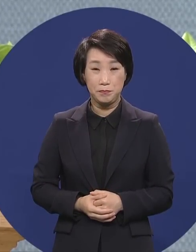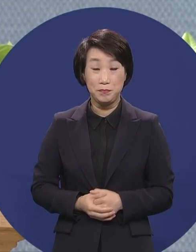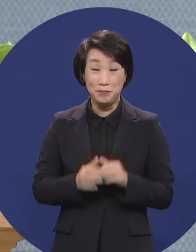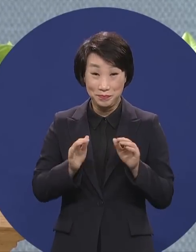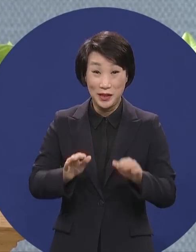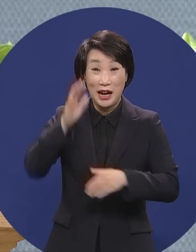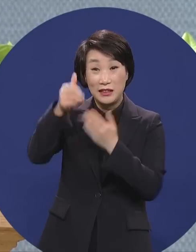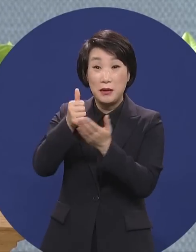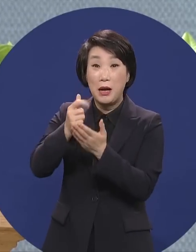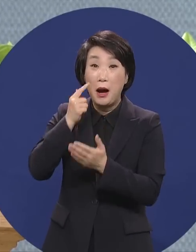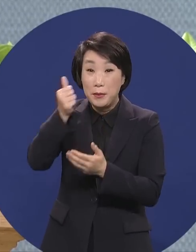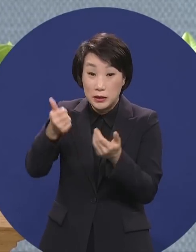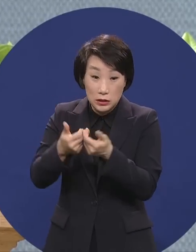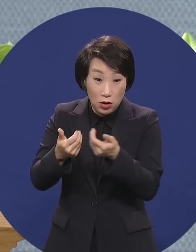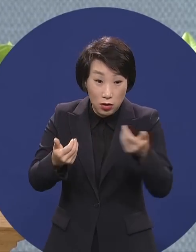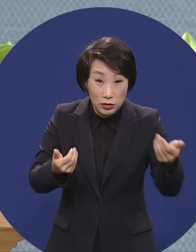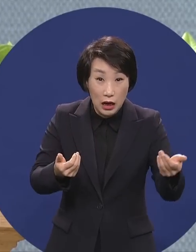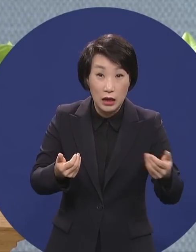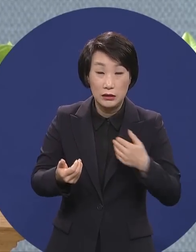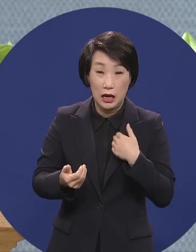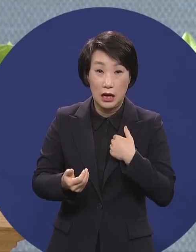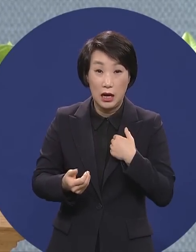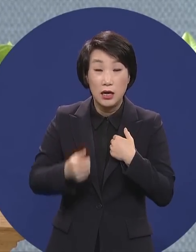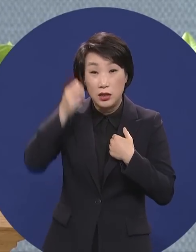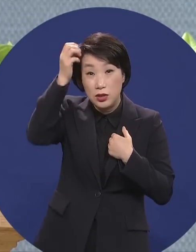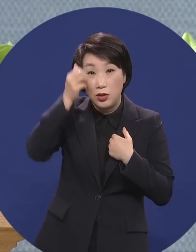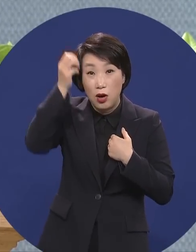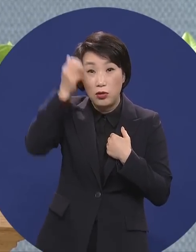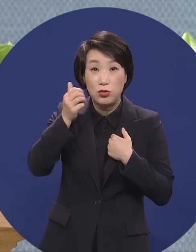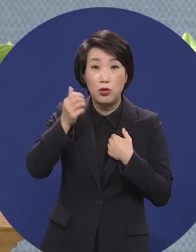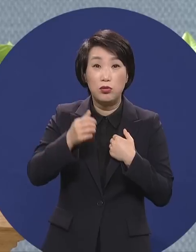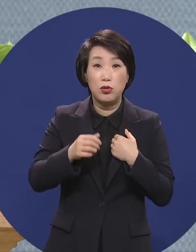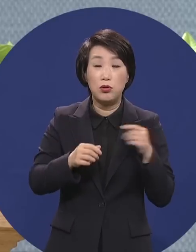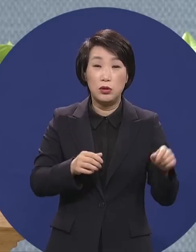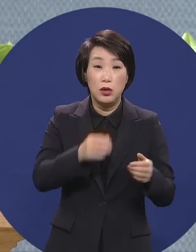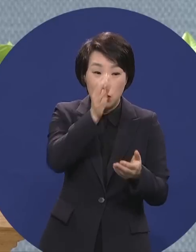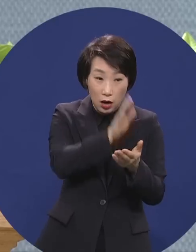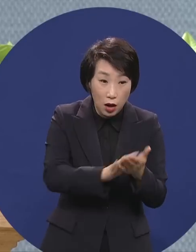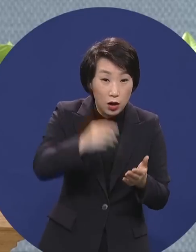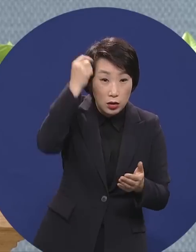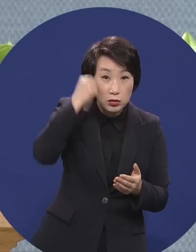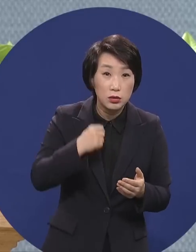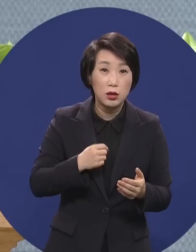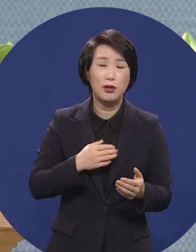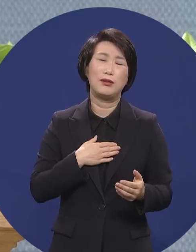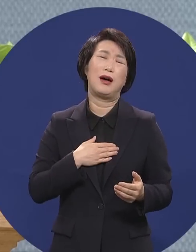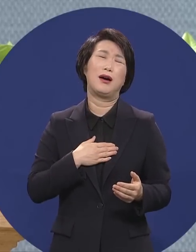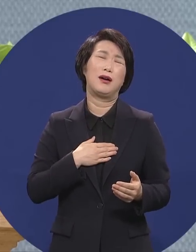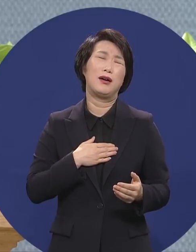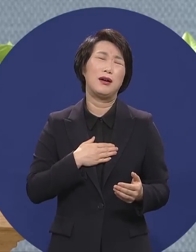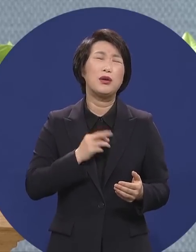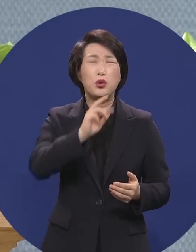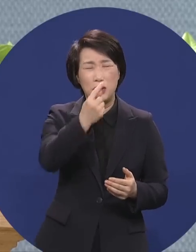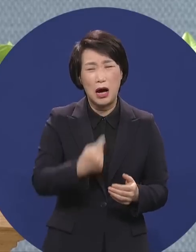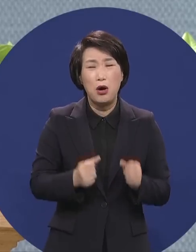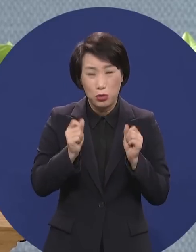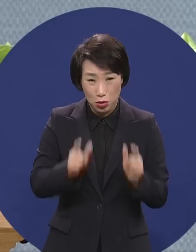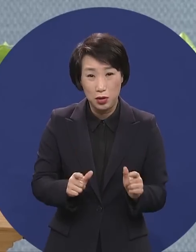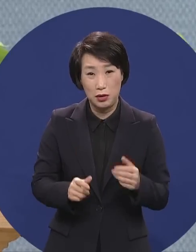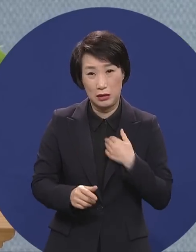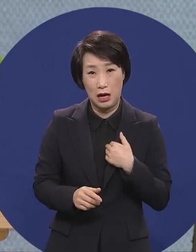하나님 아버지를 떠나서 내가 영적인 고갈을 느낀다고 하는 것은 돌아올 수 있는